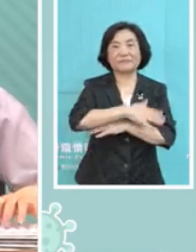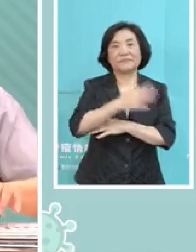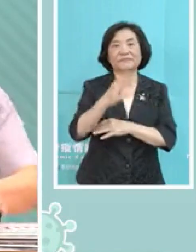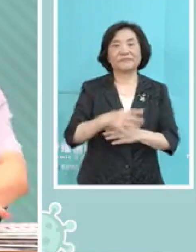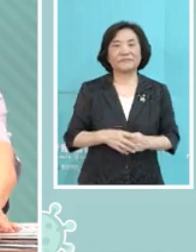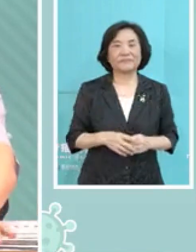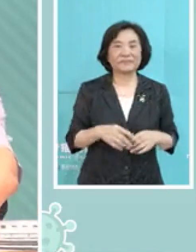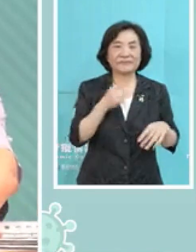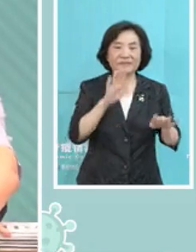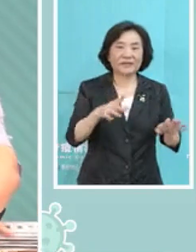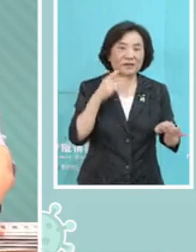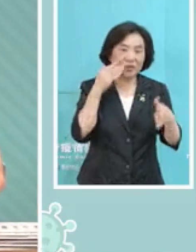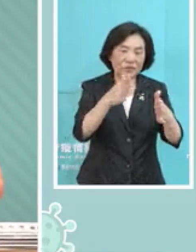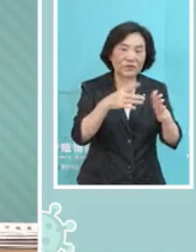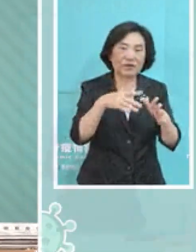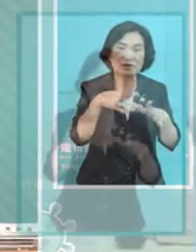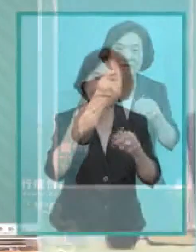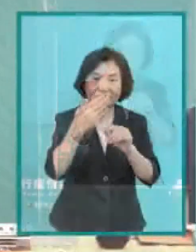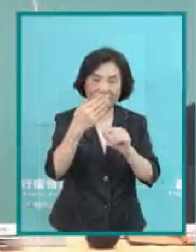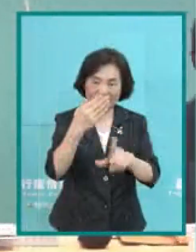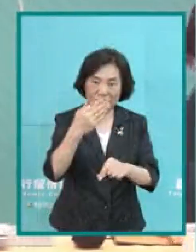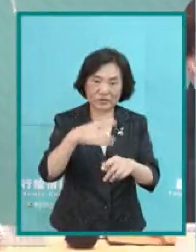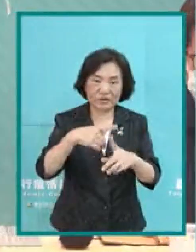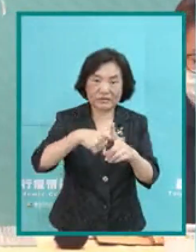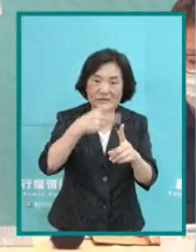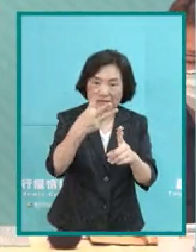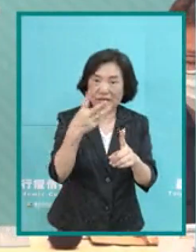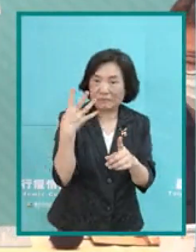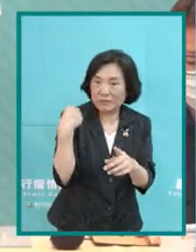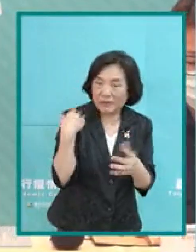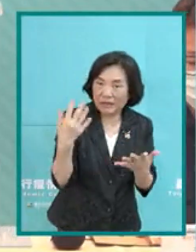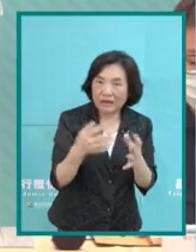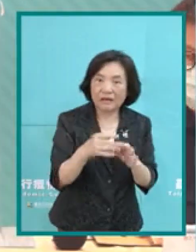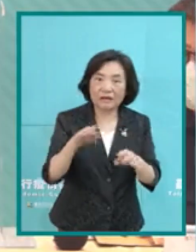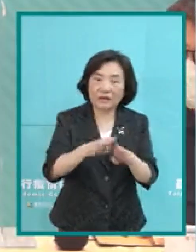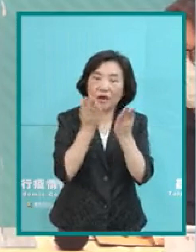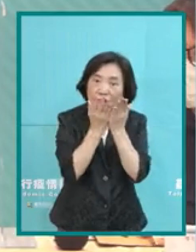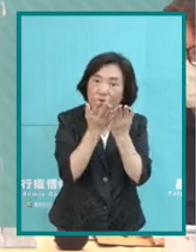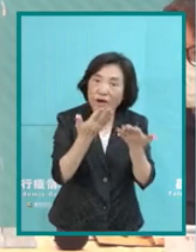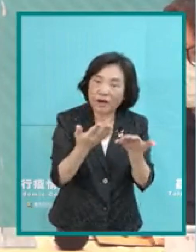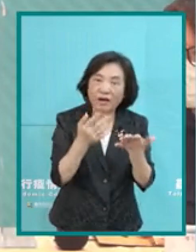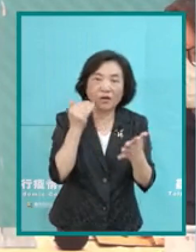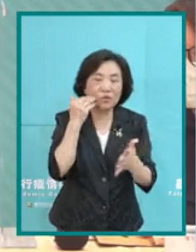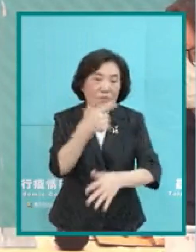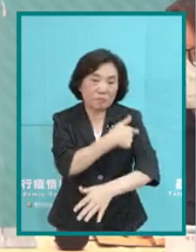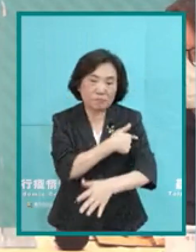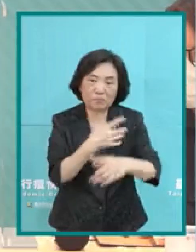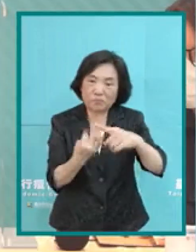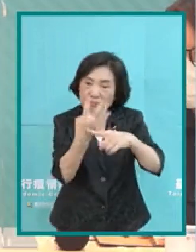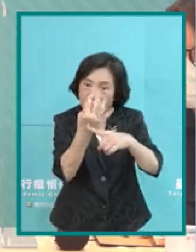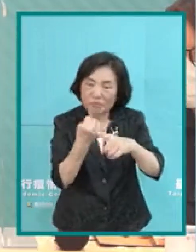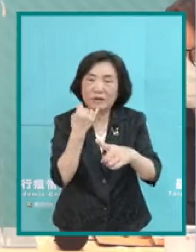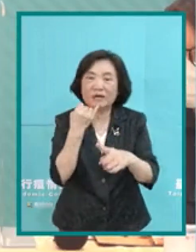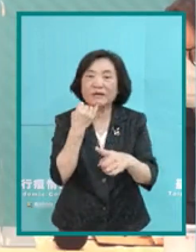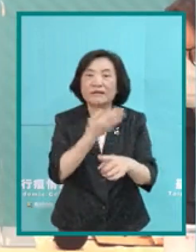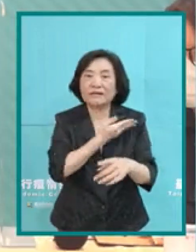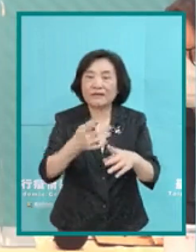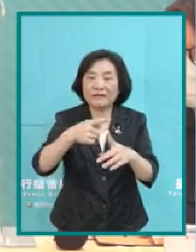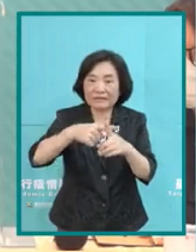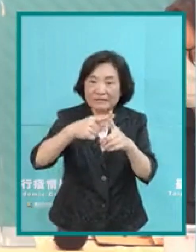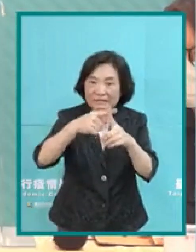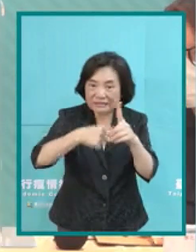九月份若还是三级警戒，可以照样开学吗？疫苗施打的覆盖率大约要达到多少才能够降三级？